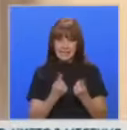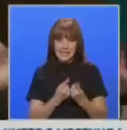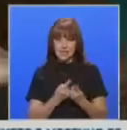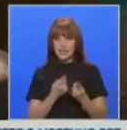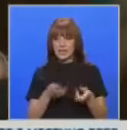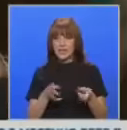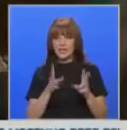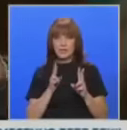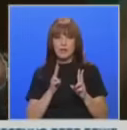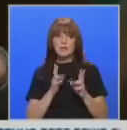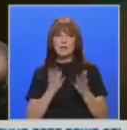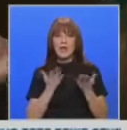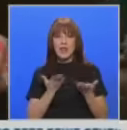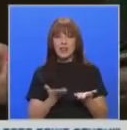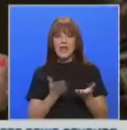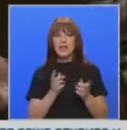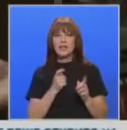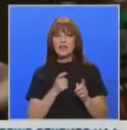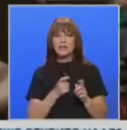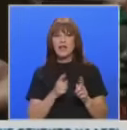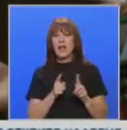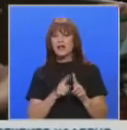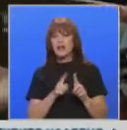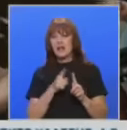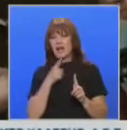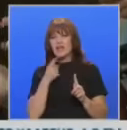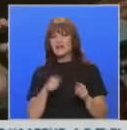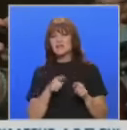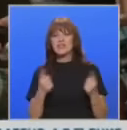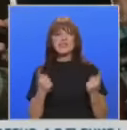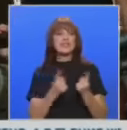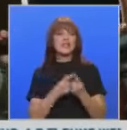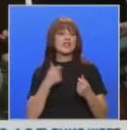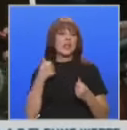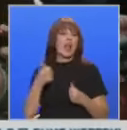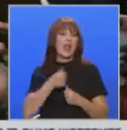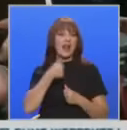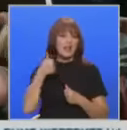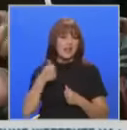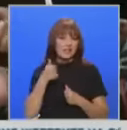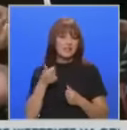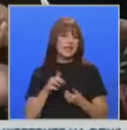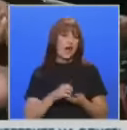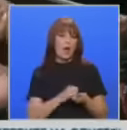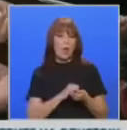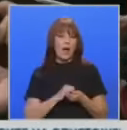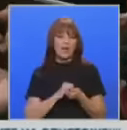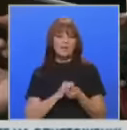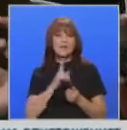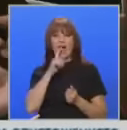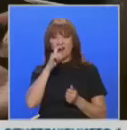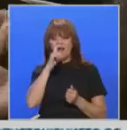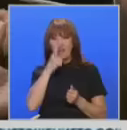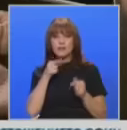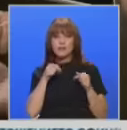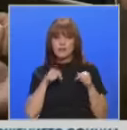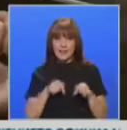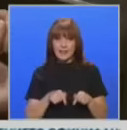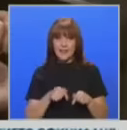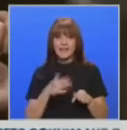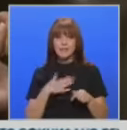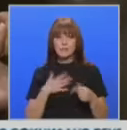уточни. Нека да не опаковаме срещата като лидерска или такава на коалицията. Важното е, че днес се